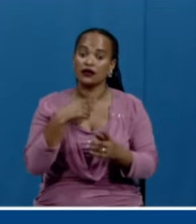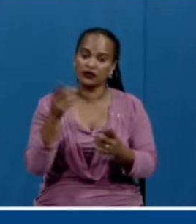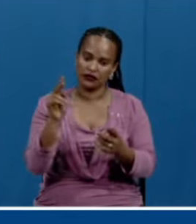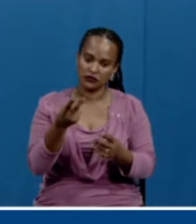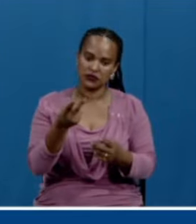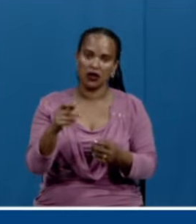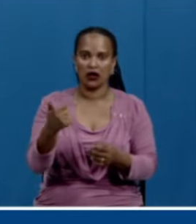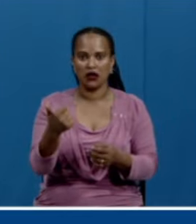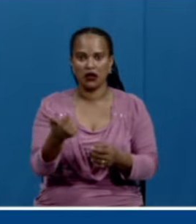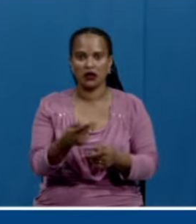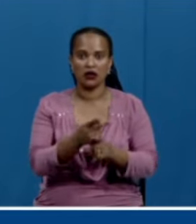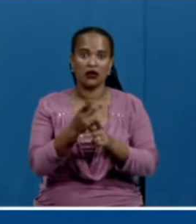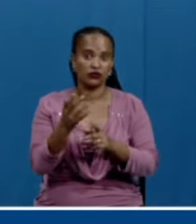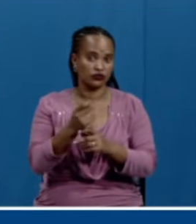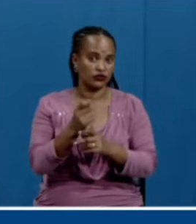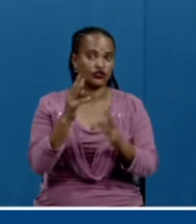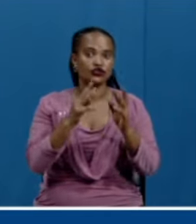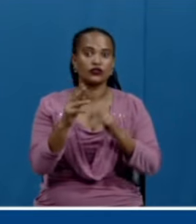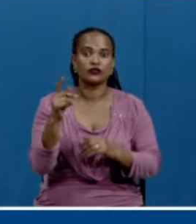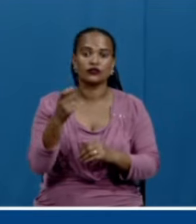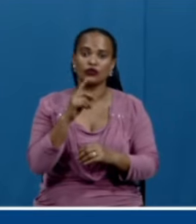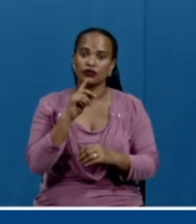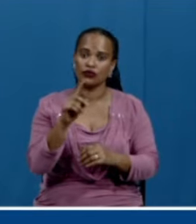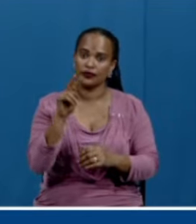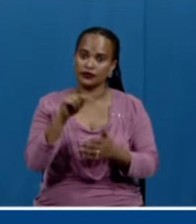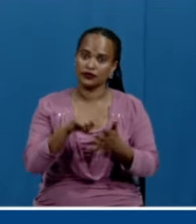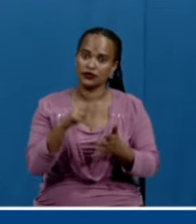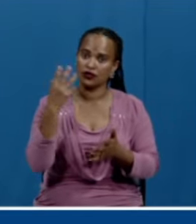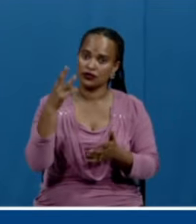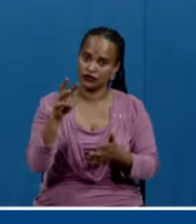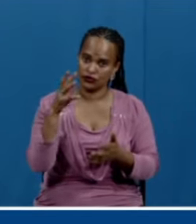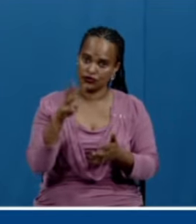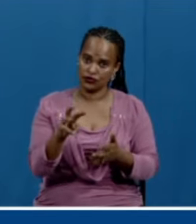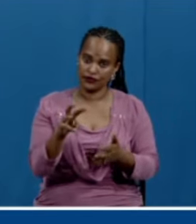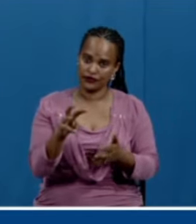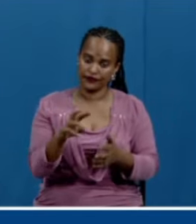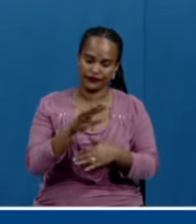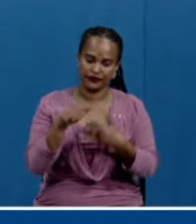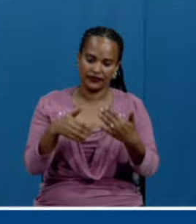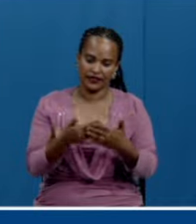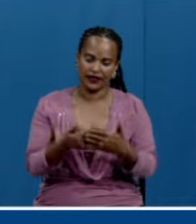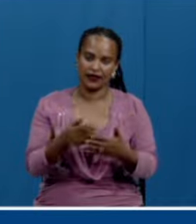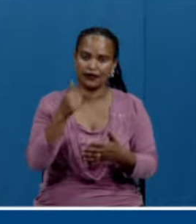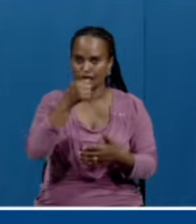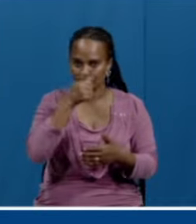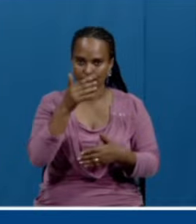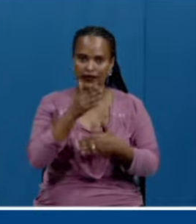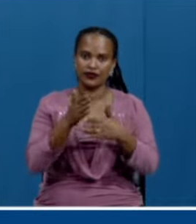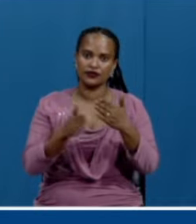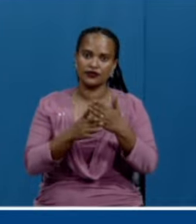ካሊእ ተወሳኺ ልቓሕ ንክትወስድ እውን ሽግር ስለ ዝኾነ እዩ። ኣብ 2016 ብጠቕላላ